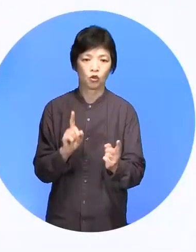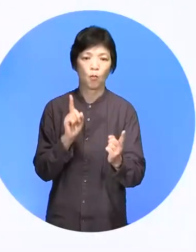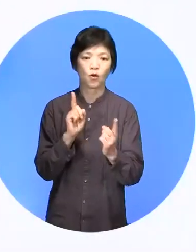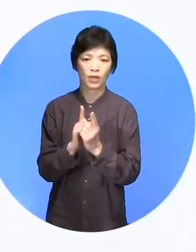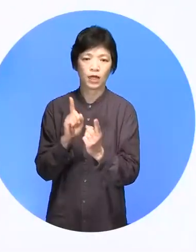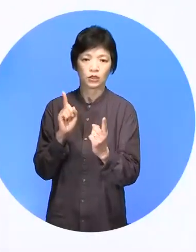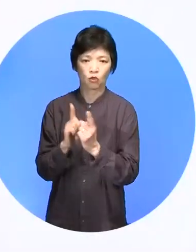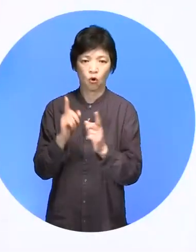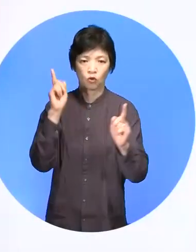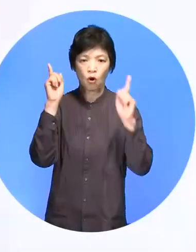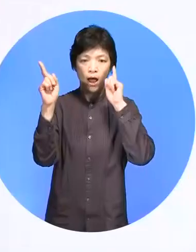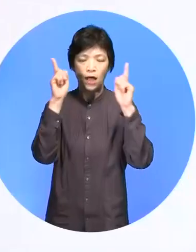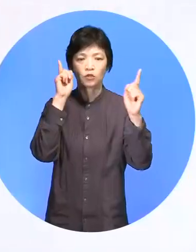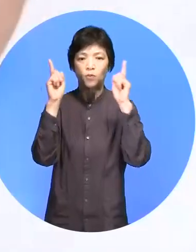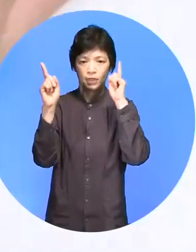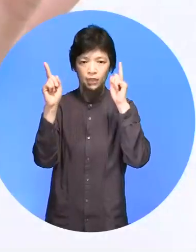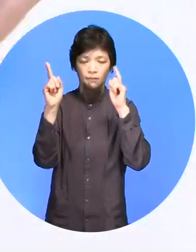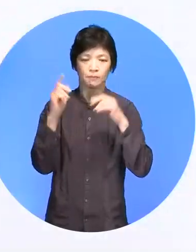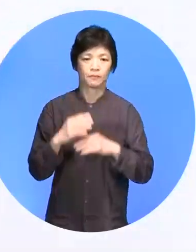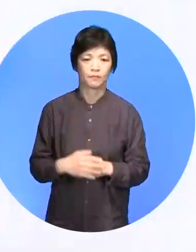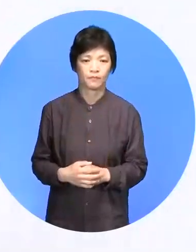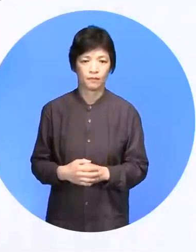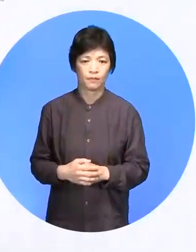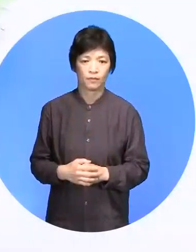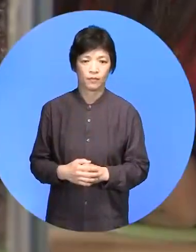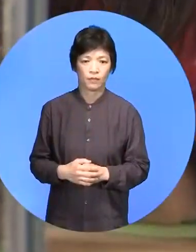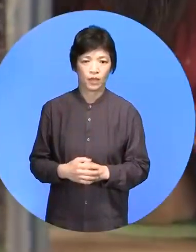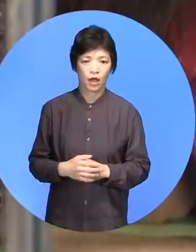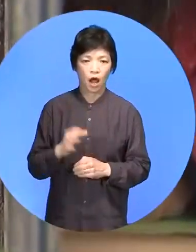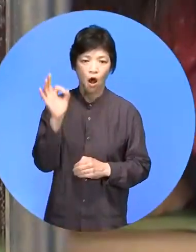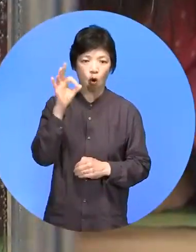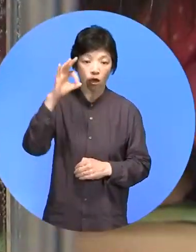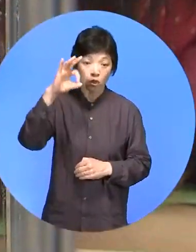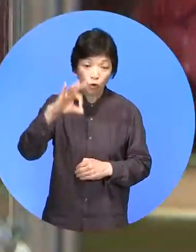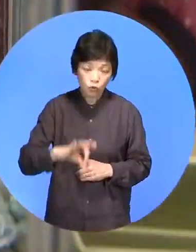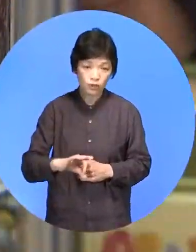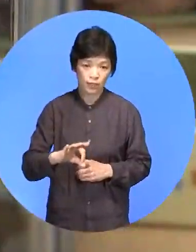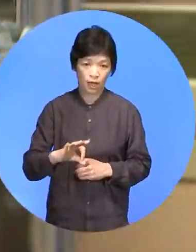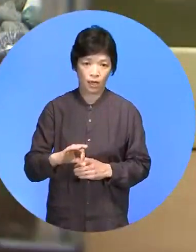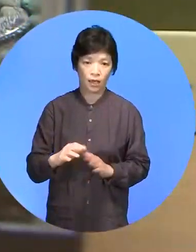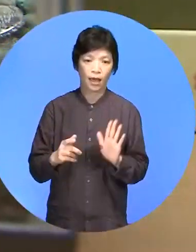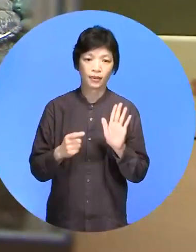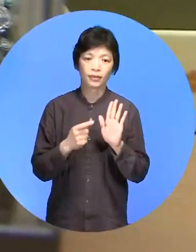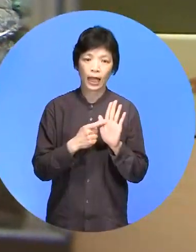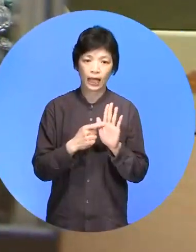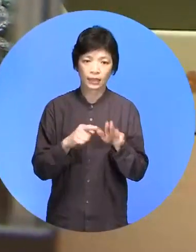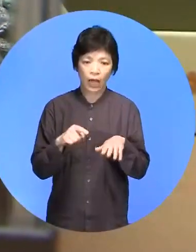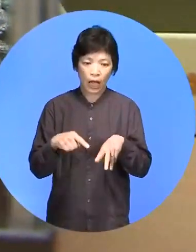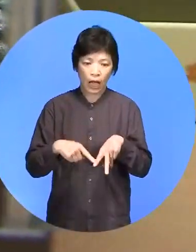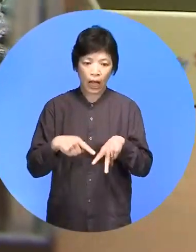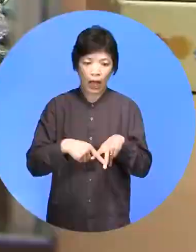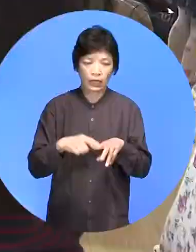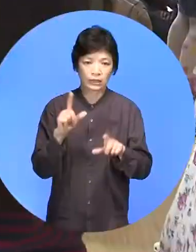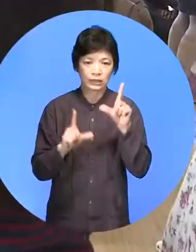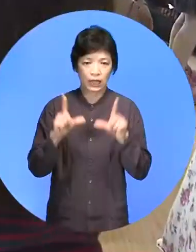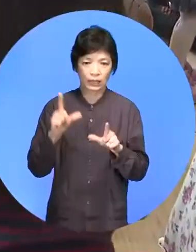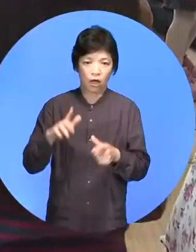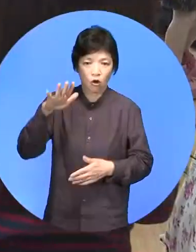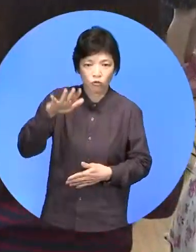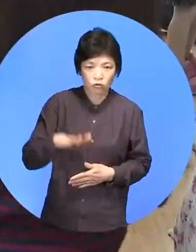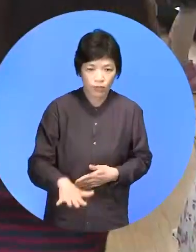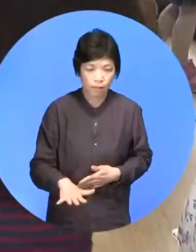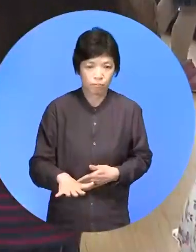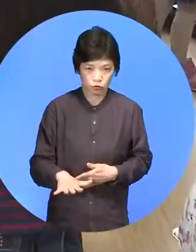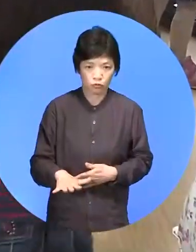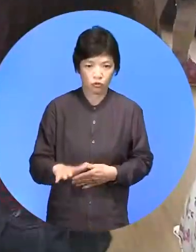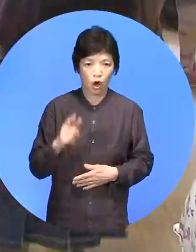は幼児向け遊びコーナー、コイン落としや手形足形のスタンプを取れるコーナーが設けられ、親子で